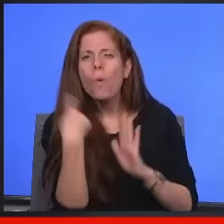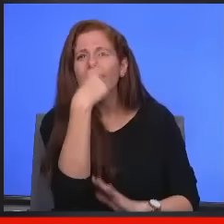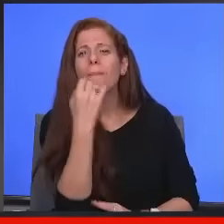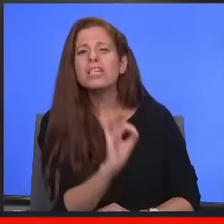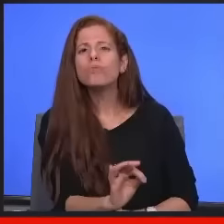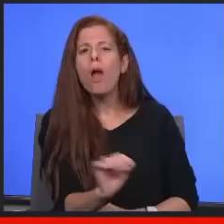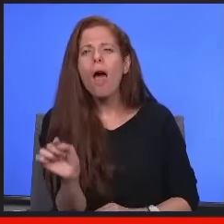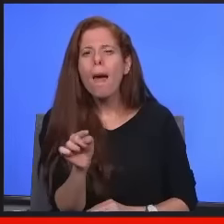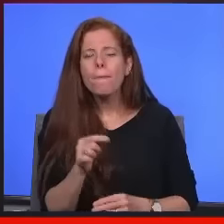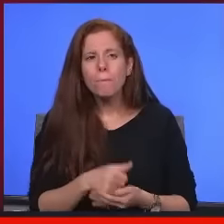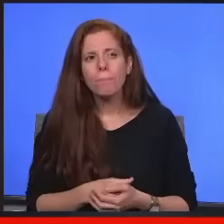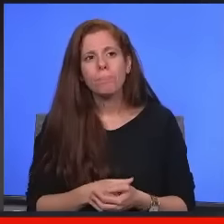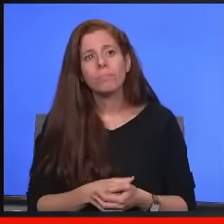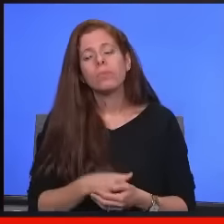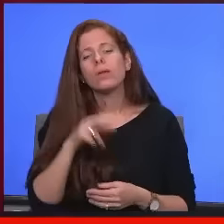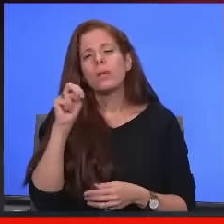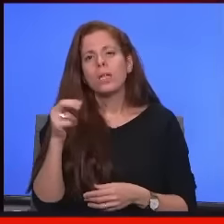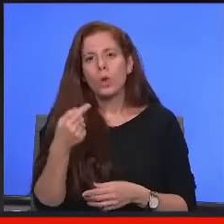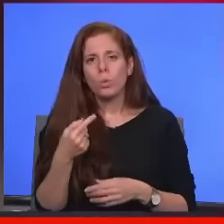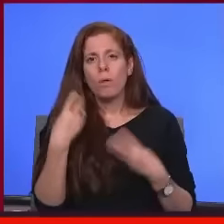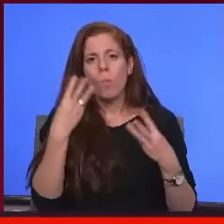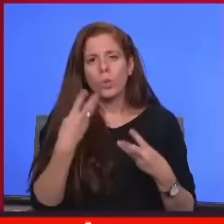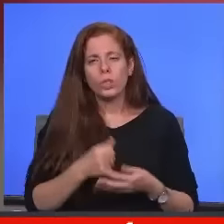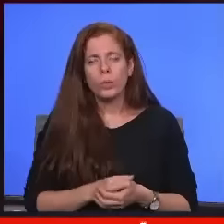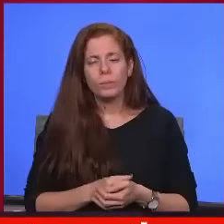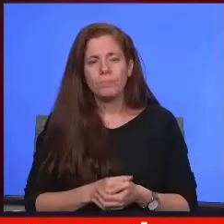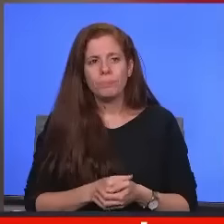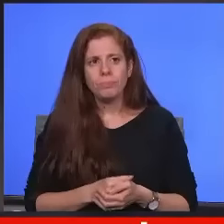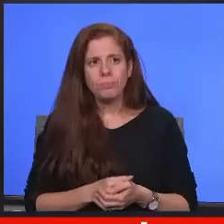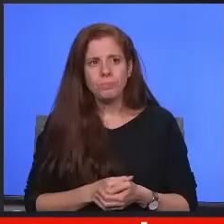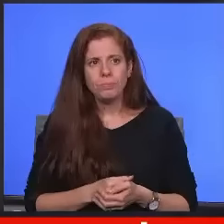Show me your fucking faces! נתן גוטמן, וושינגטון.